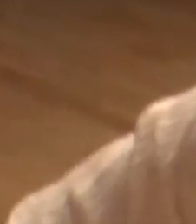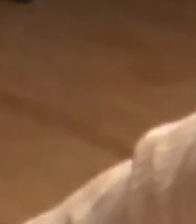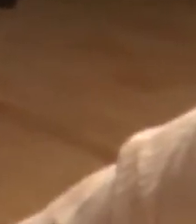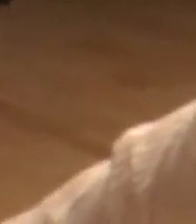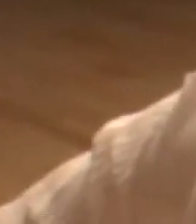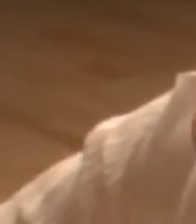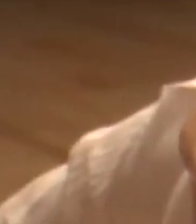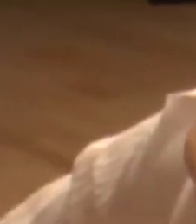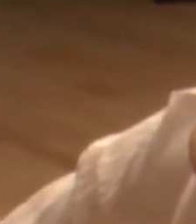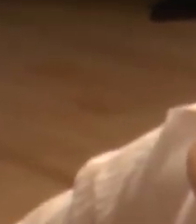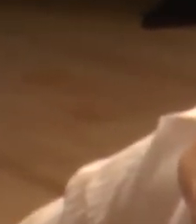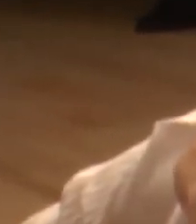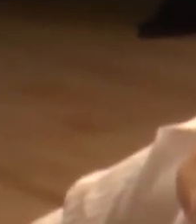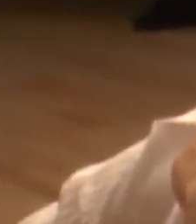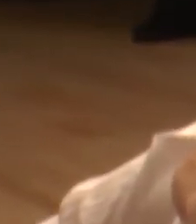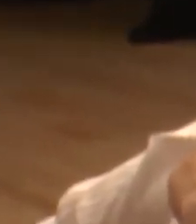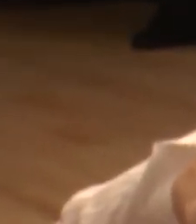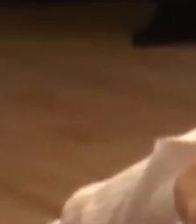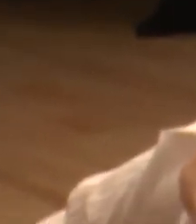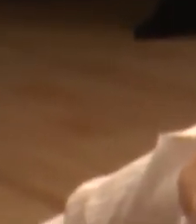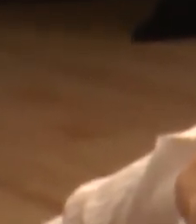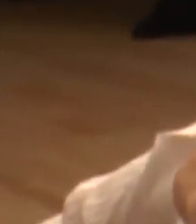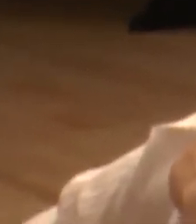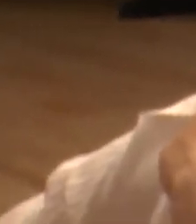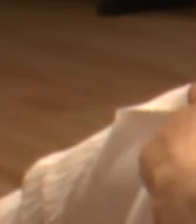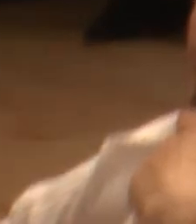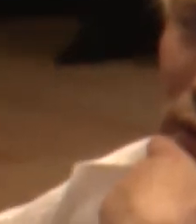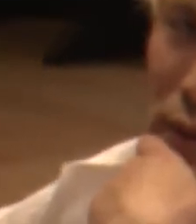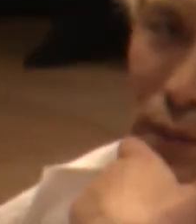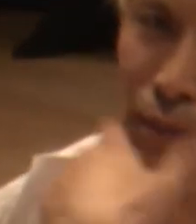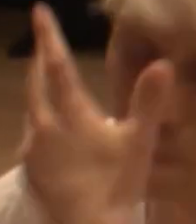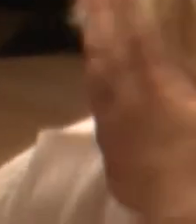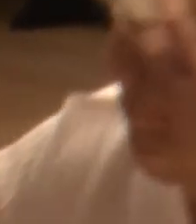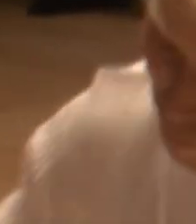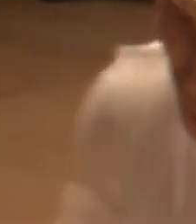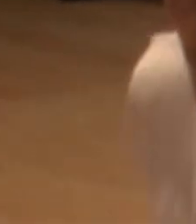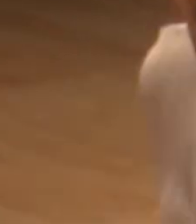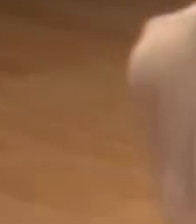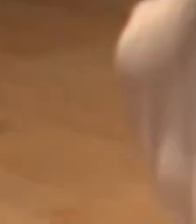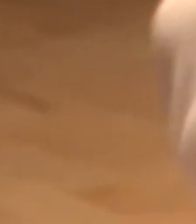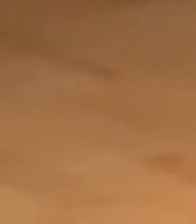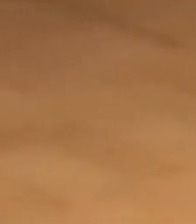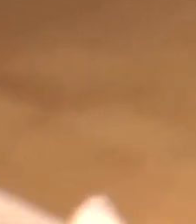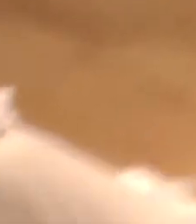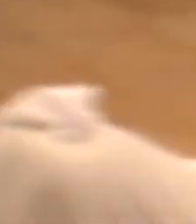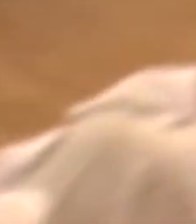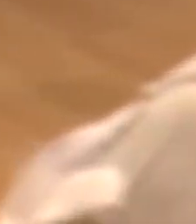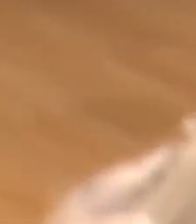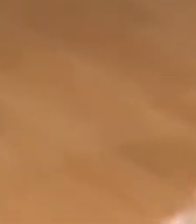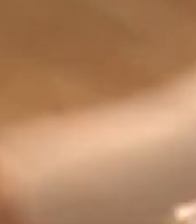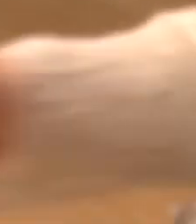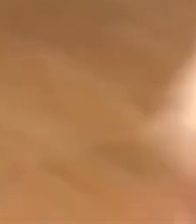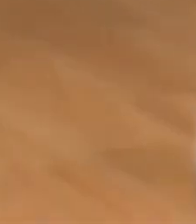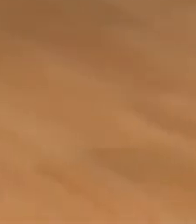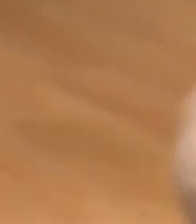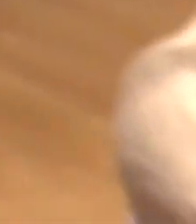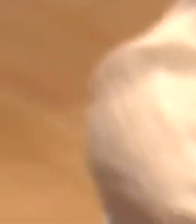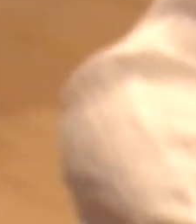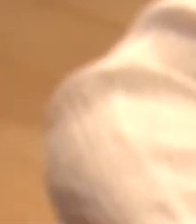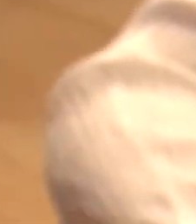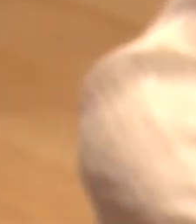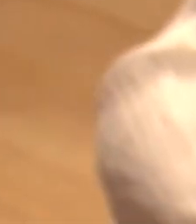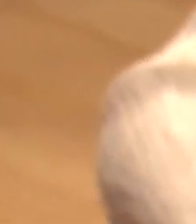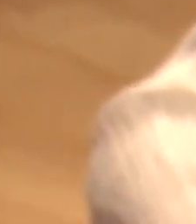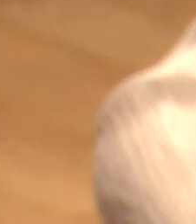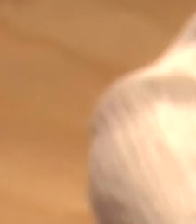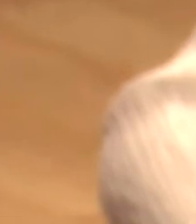店後日3今回新を含めたダイジェスト版の配信を予定しておりますそちらの配信もどうぞお